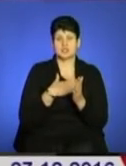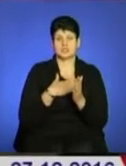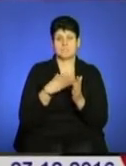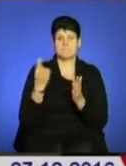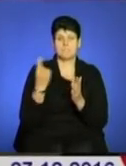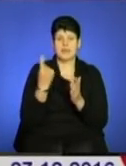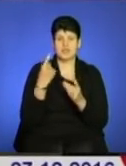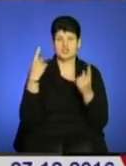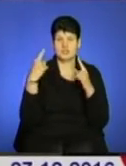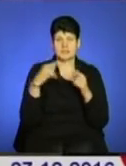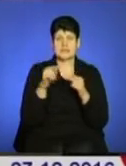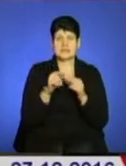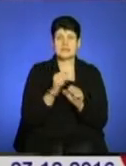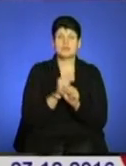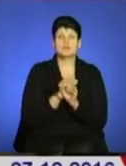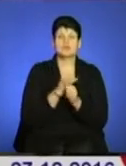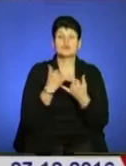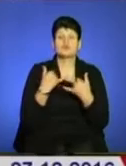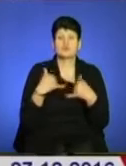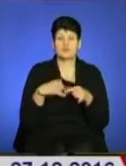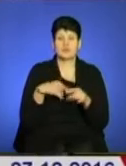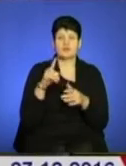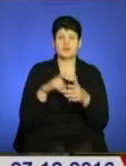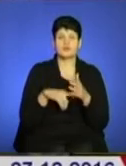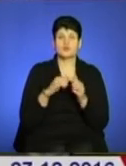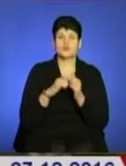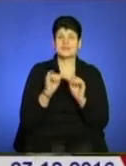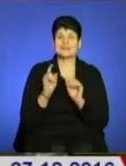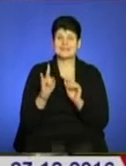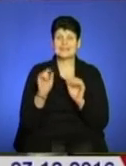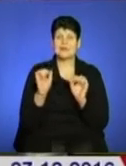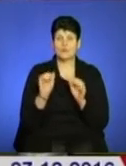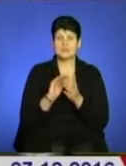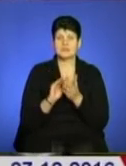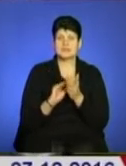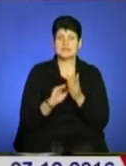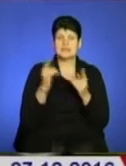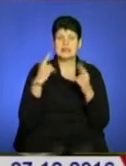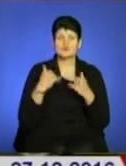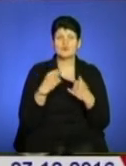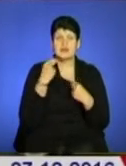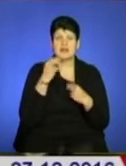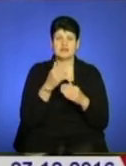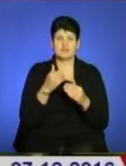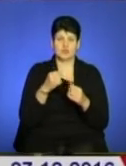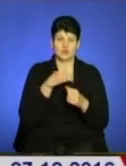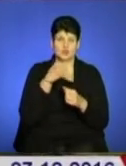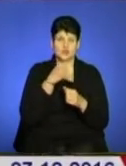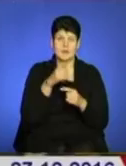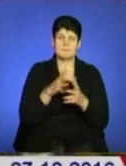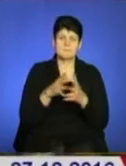робота чудова. Я взагалі впевнена, що кожна дитина може написати казку навіть краще від дорослого, тому що вона більш відкрита, вона